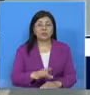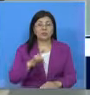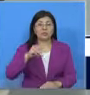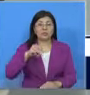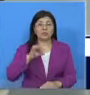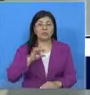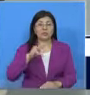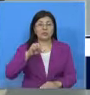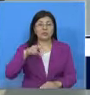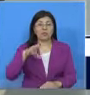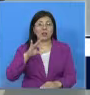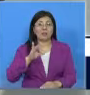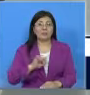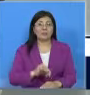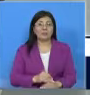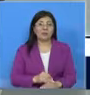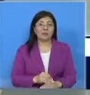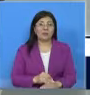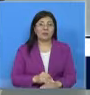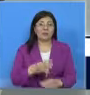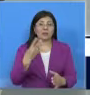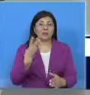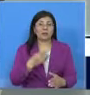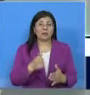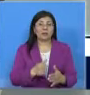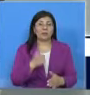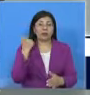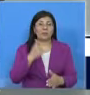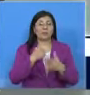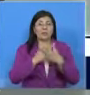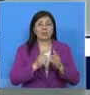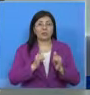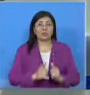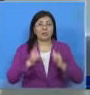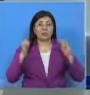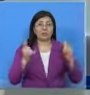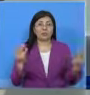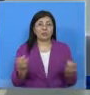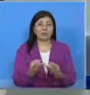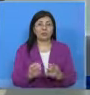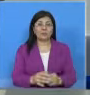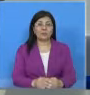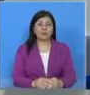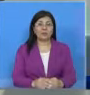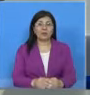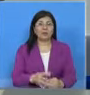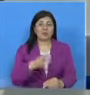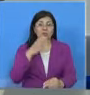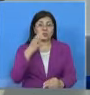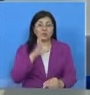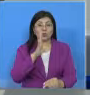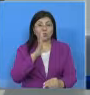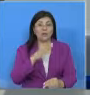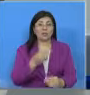ретиналды тамырлары 38-40 аптасына дейін дамуы керек. Жүктілік мерзімі аз